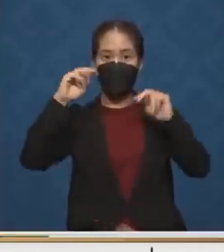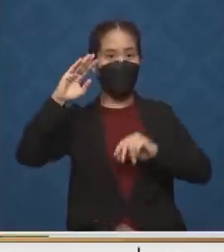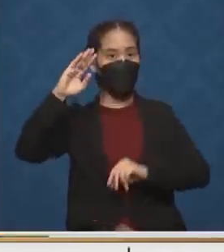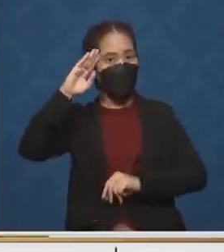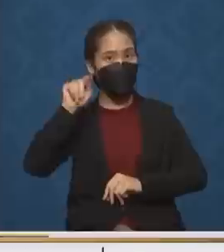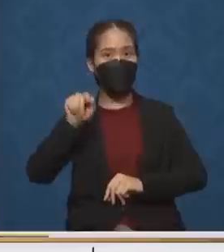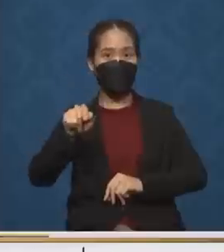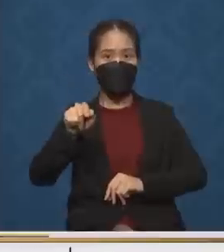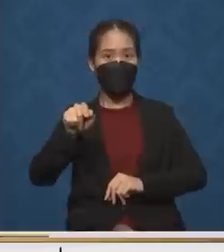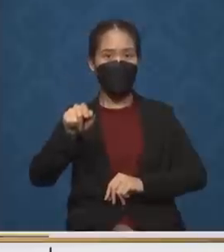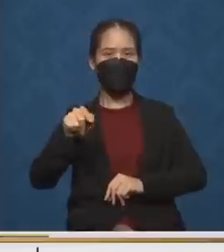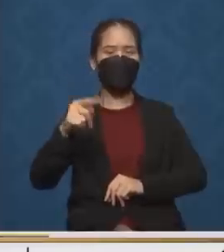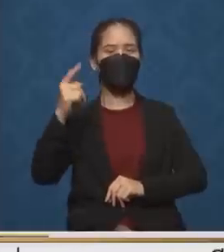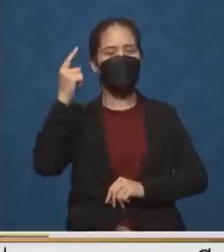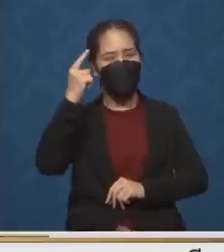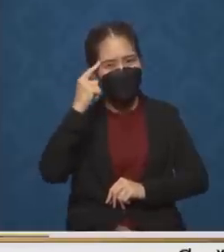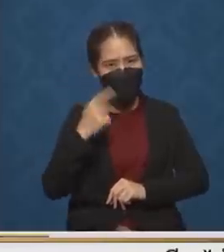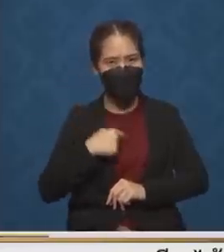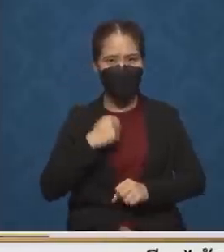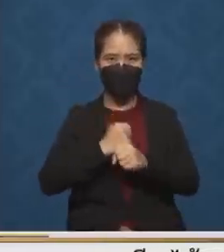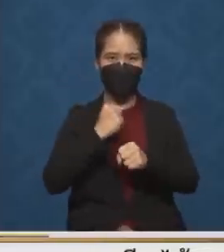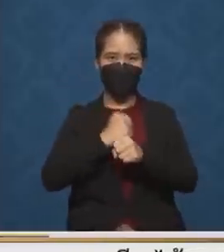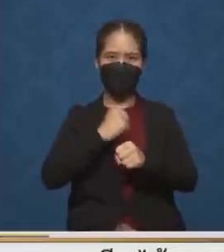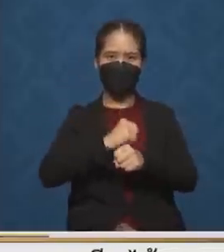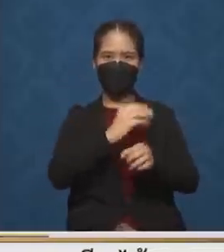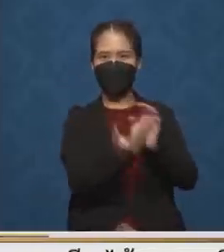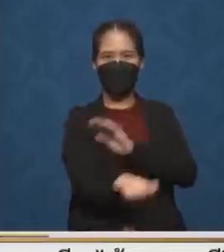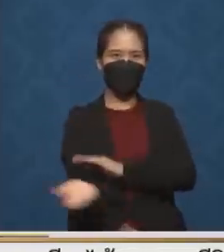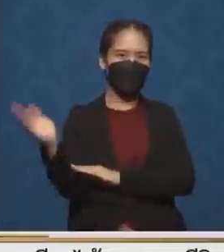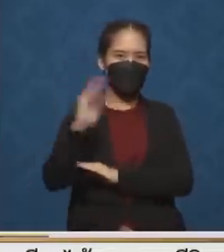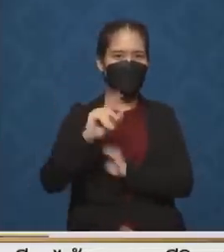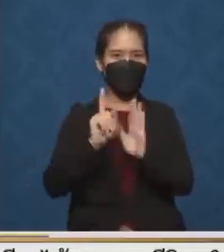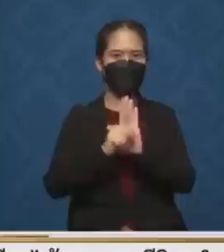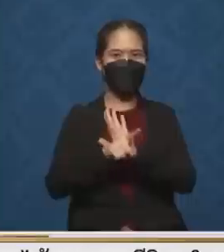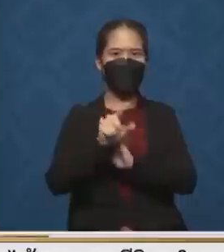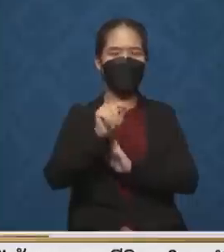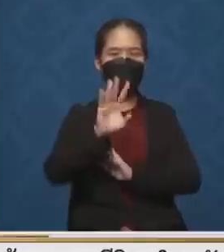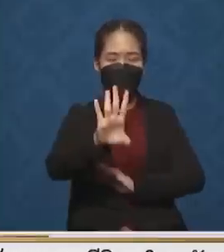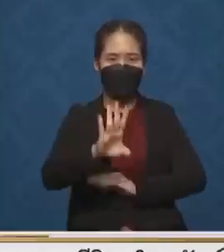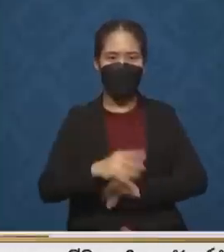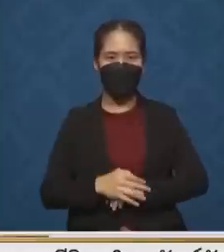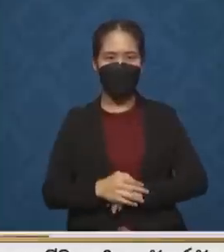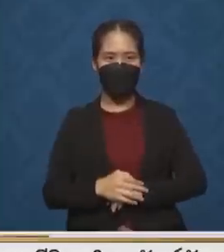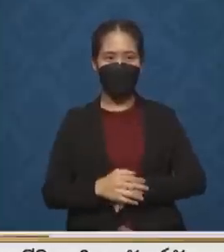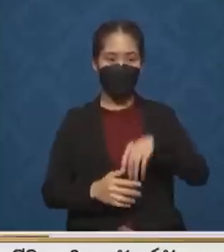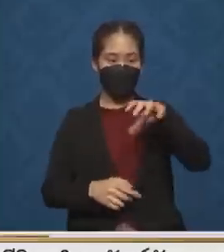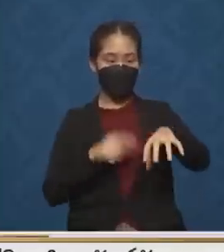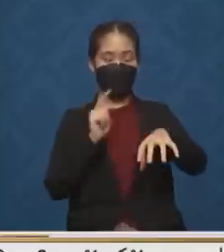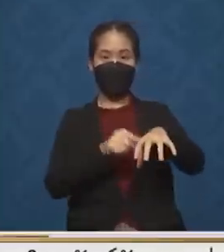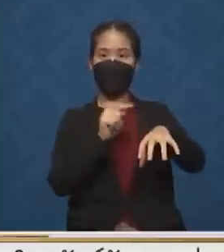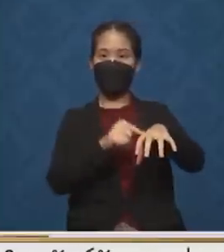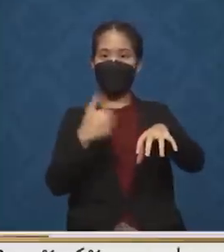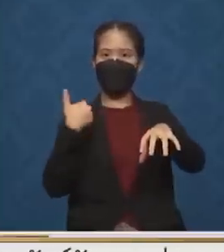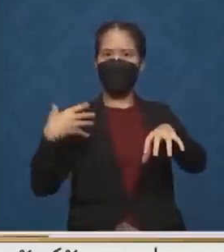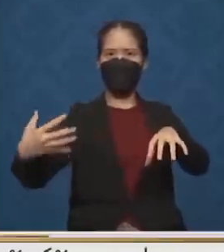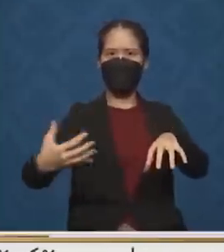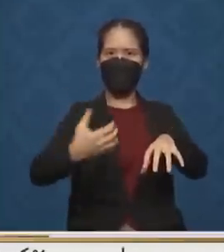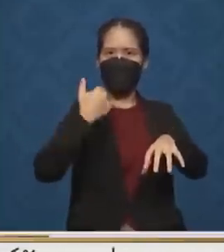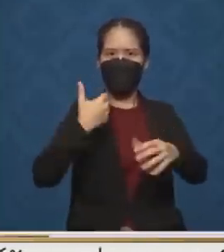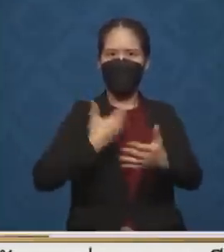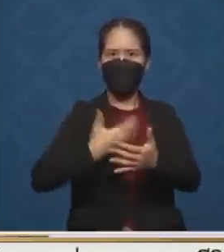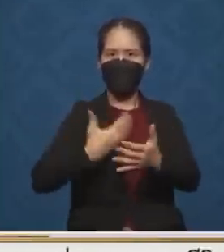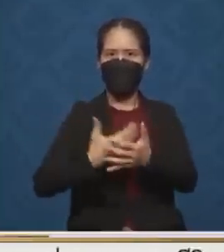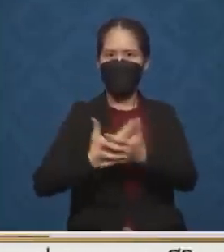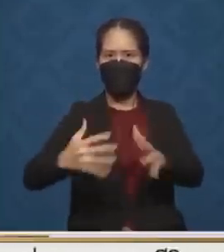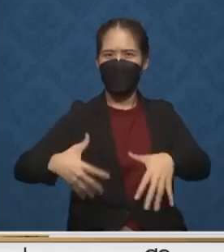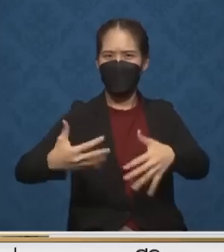ีอําหนาจร่นฟ้าีเงิรนมือข